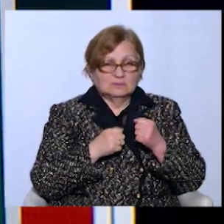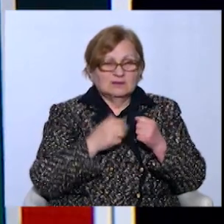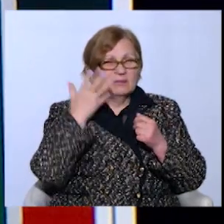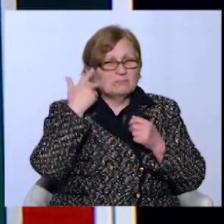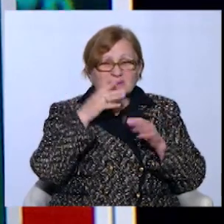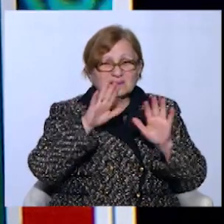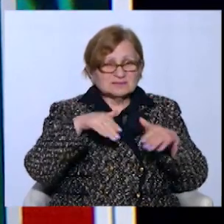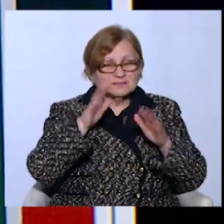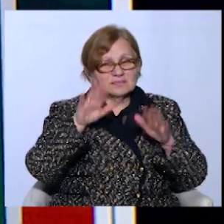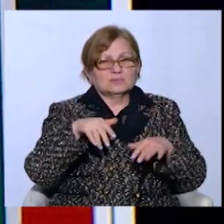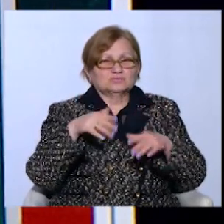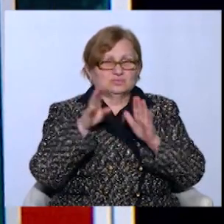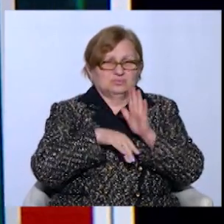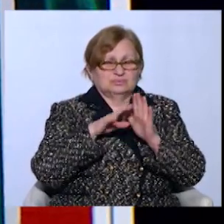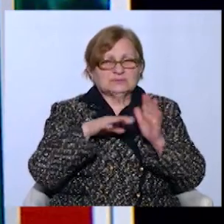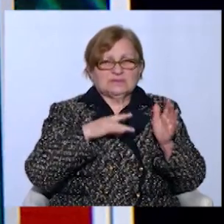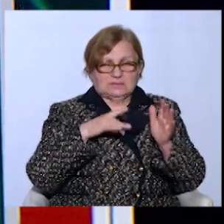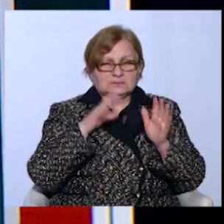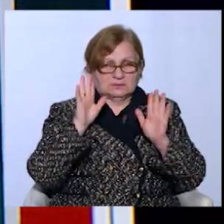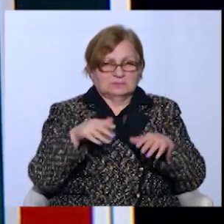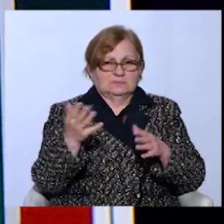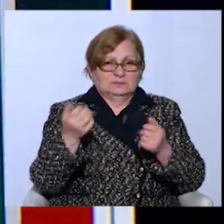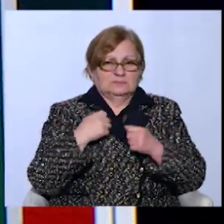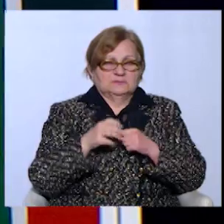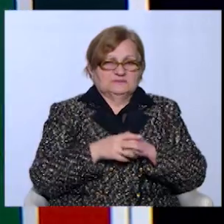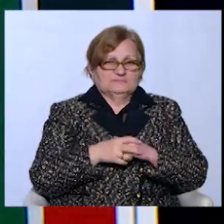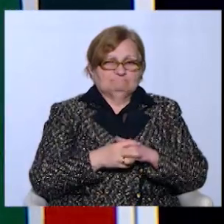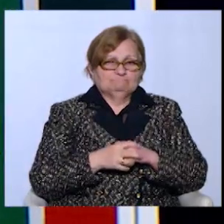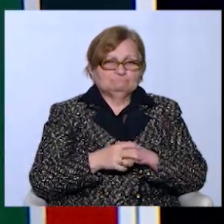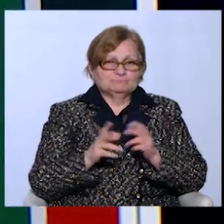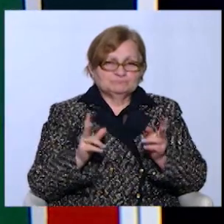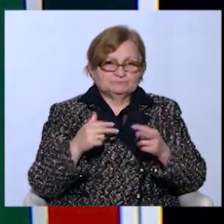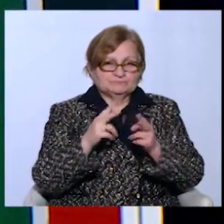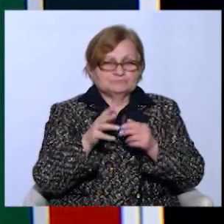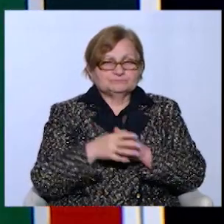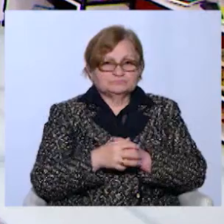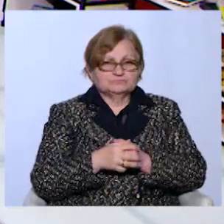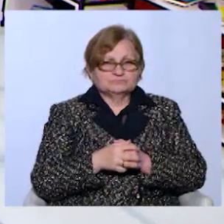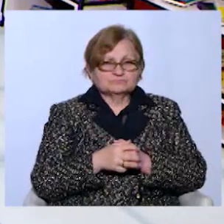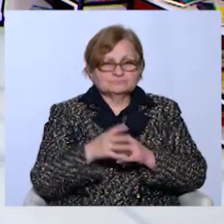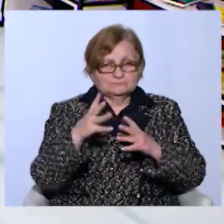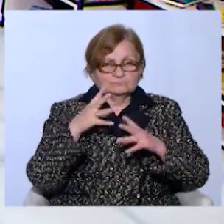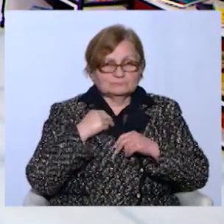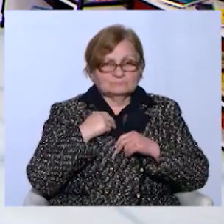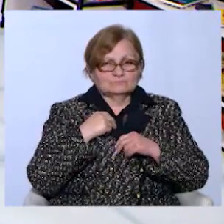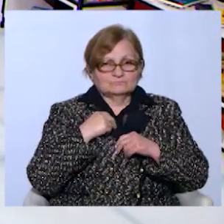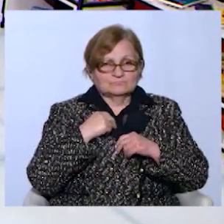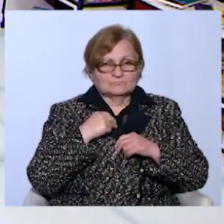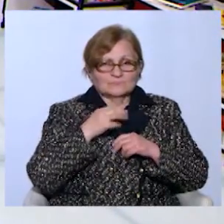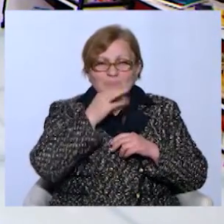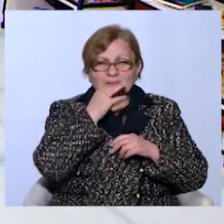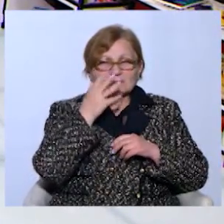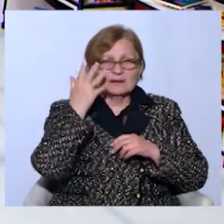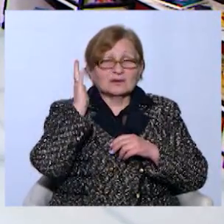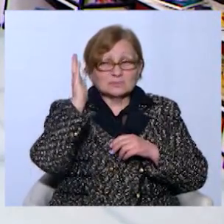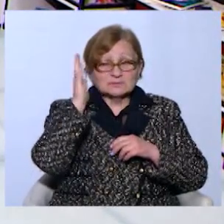ფერადი არაუშავს, კიდევ ვიმეორებ, თეთრი ქაღალდისგან გამოჭერით ამჯერად ჩემთან ერთად და შემდეგ უკვე ფერადი